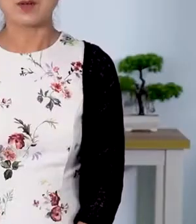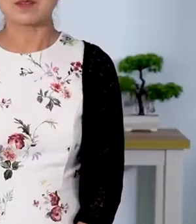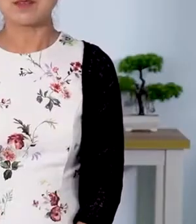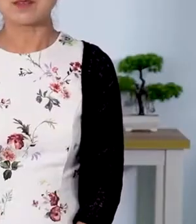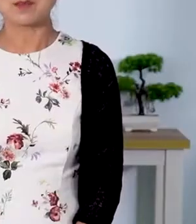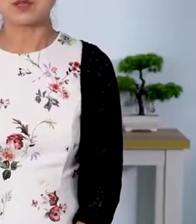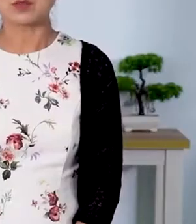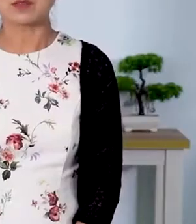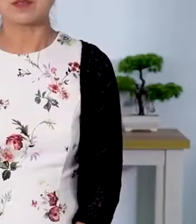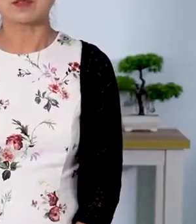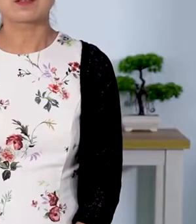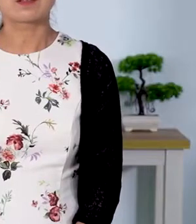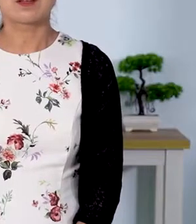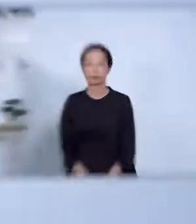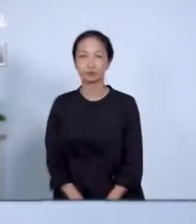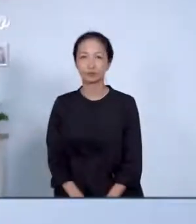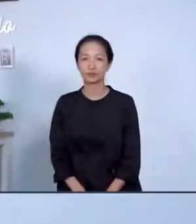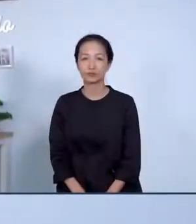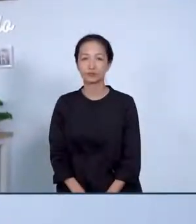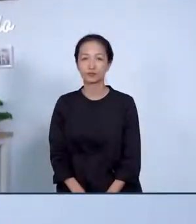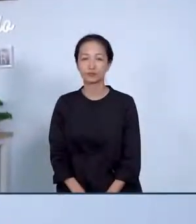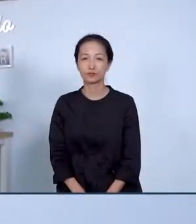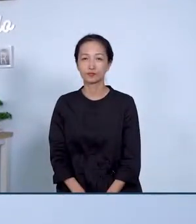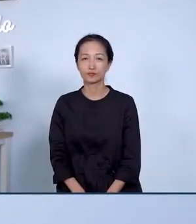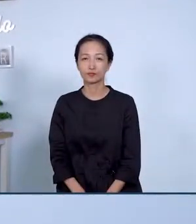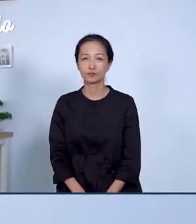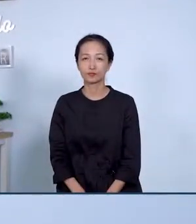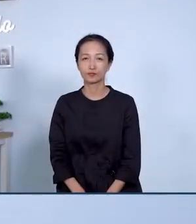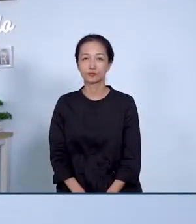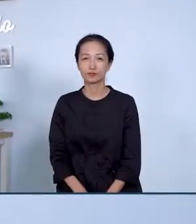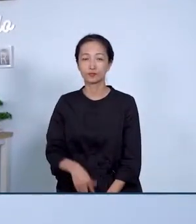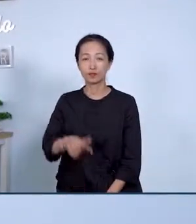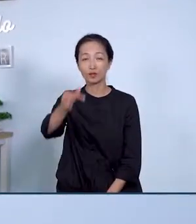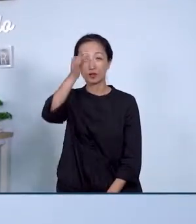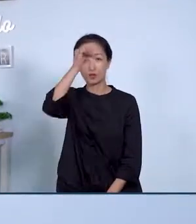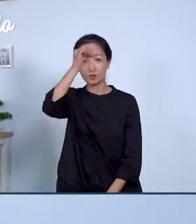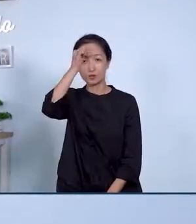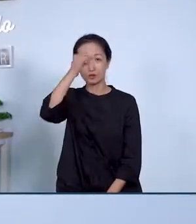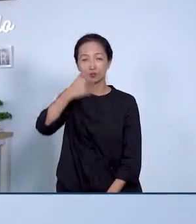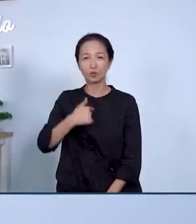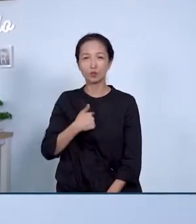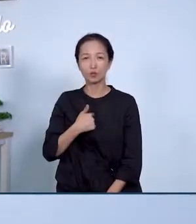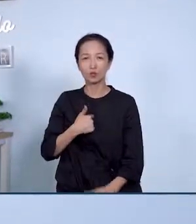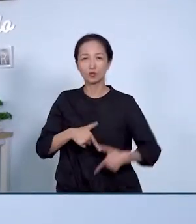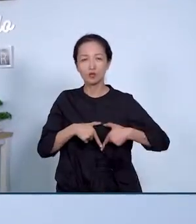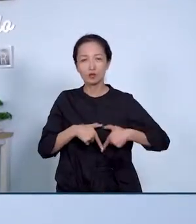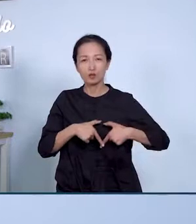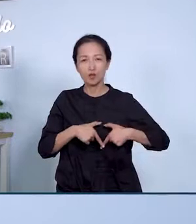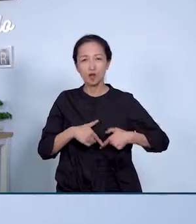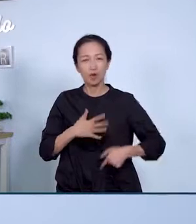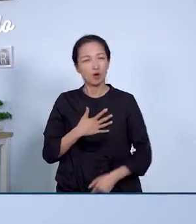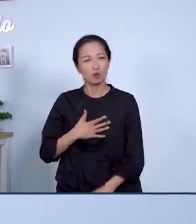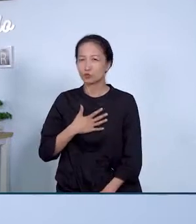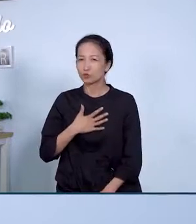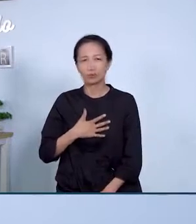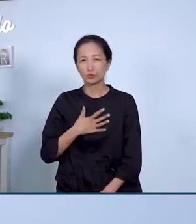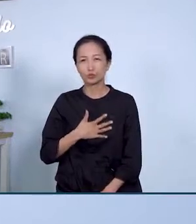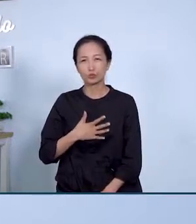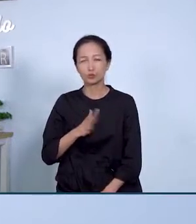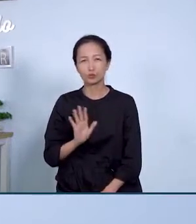还有一些基本句型。一，医生，我的心脏感觉不舒服。